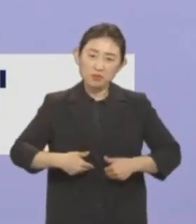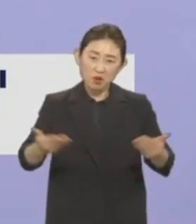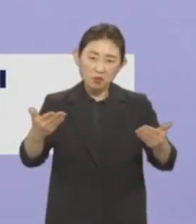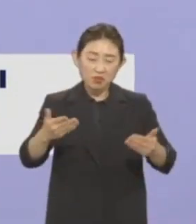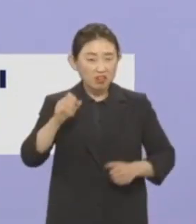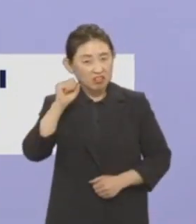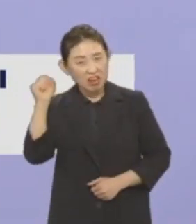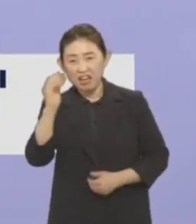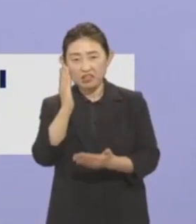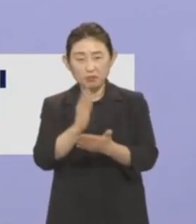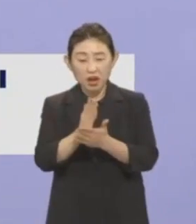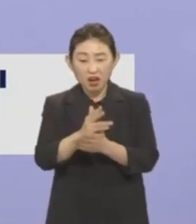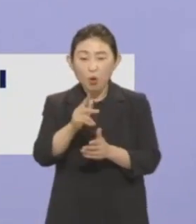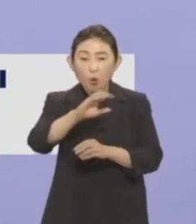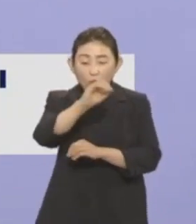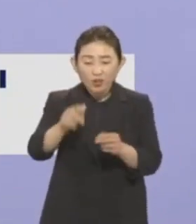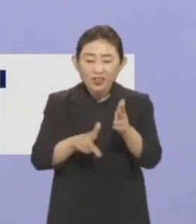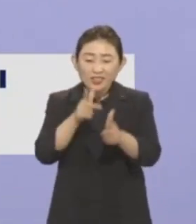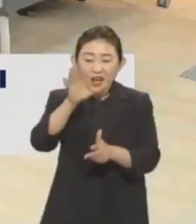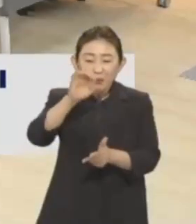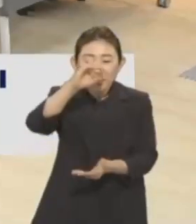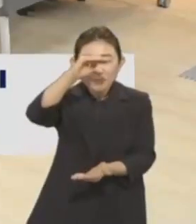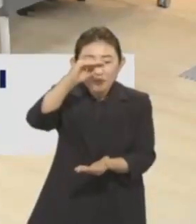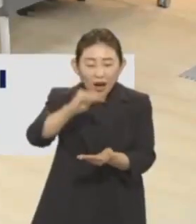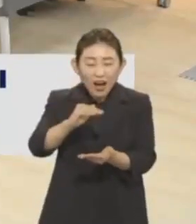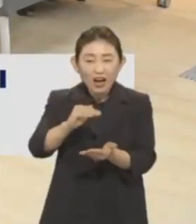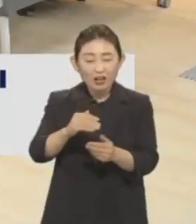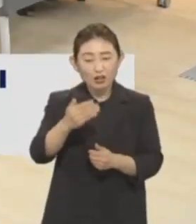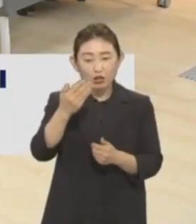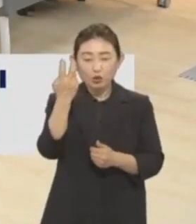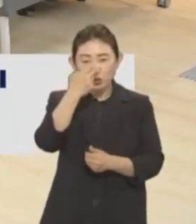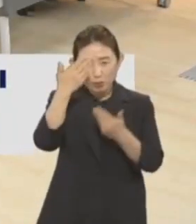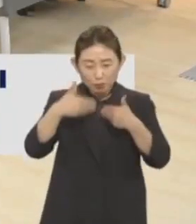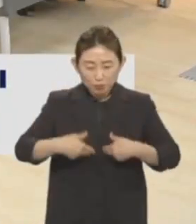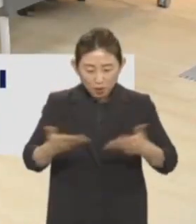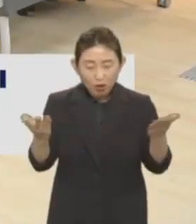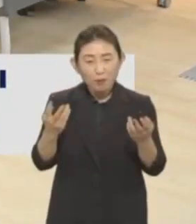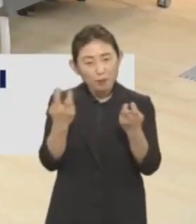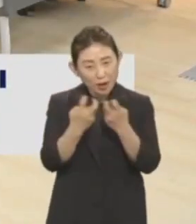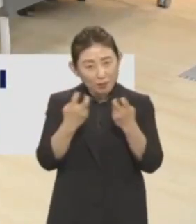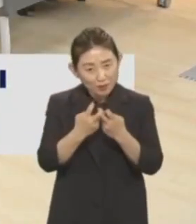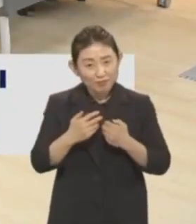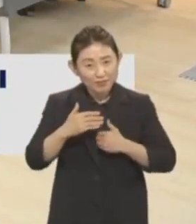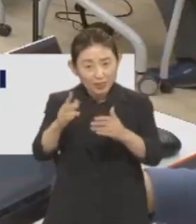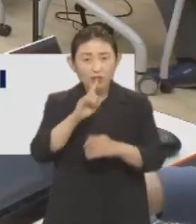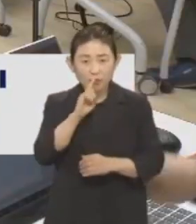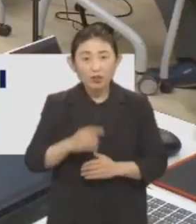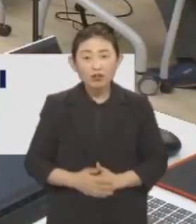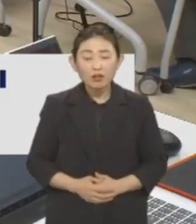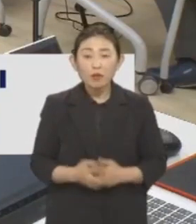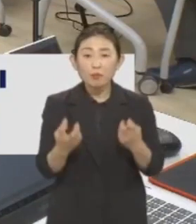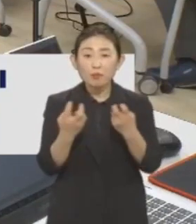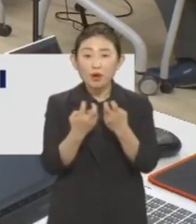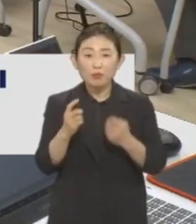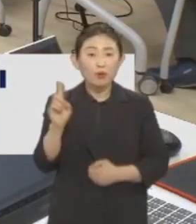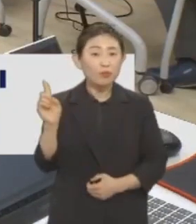연연하지 않고 사업비를 조정해 면제받는 방안 등 투트랙 전략으로 가겠다고 밝혔습니다 김지선은